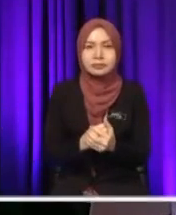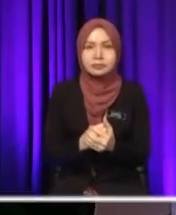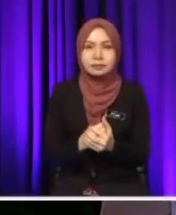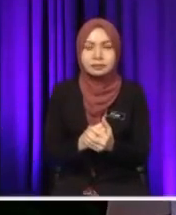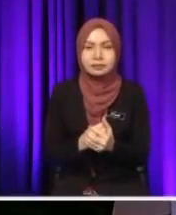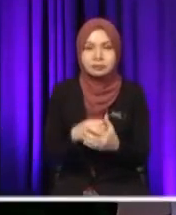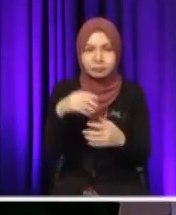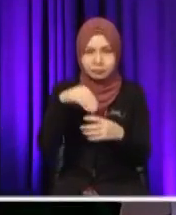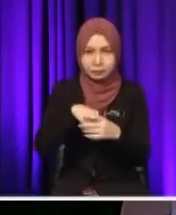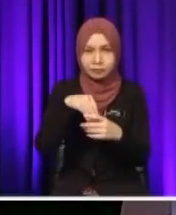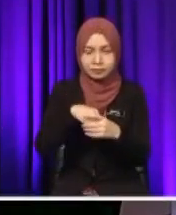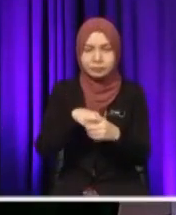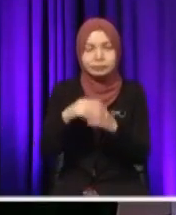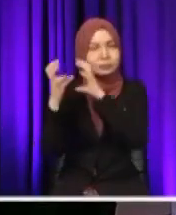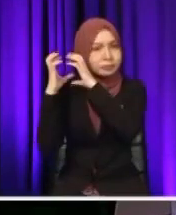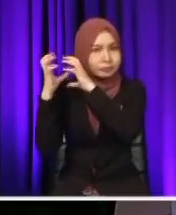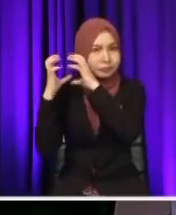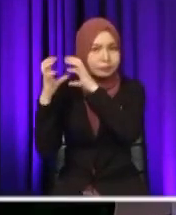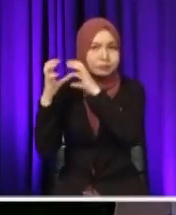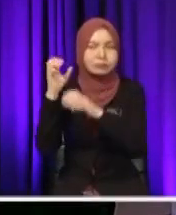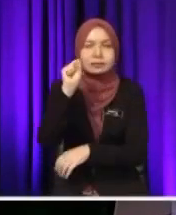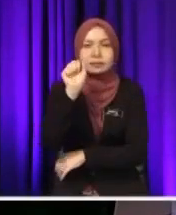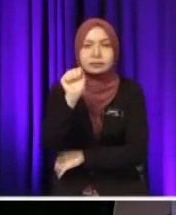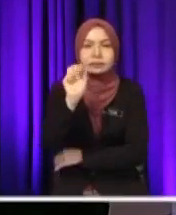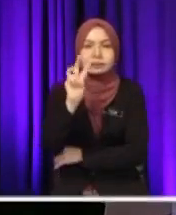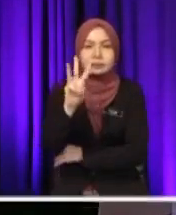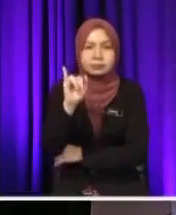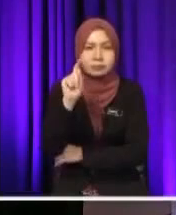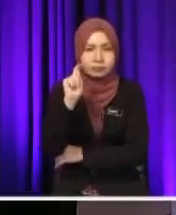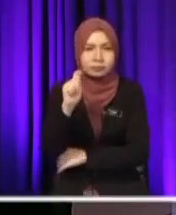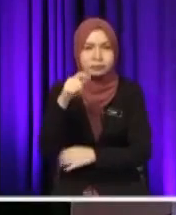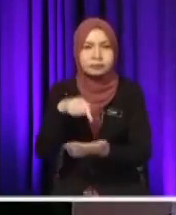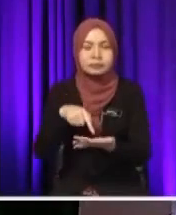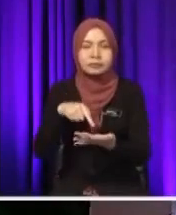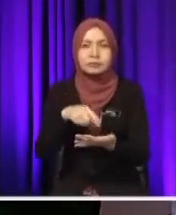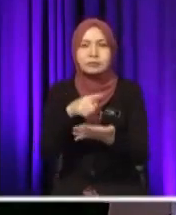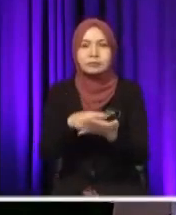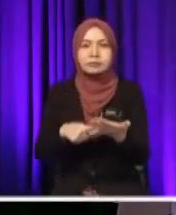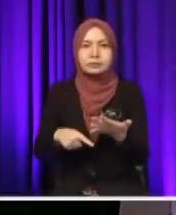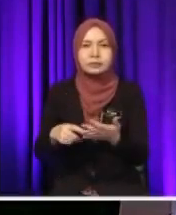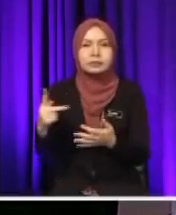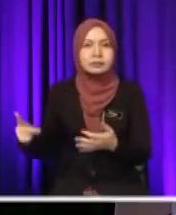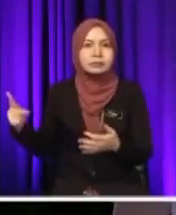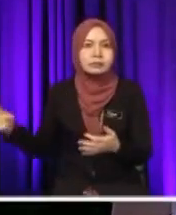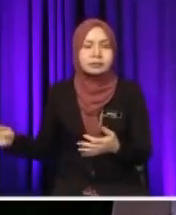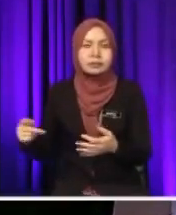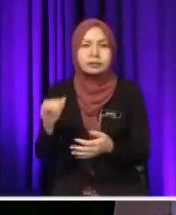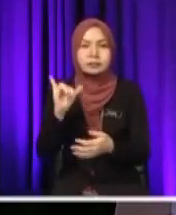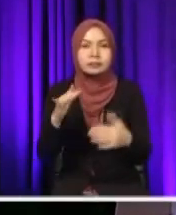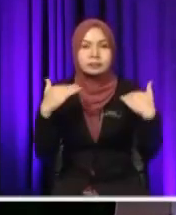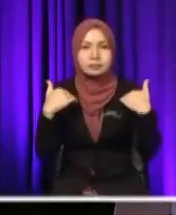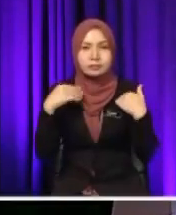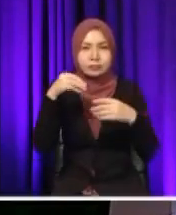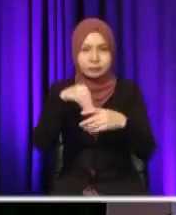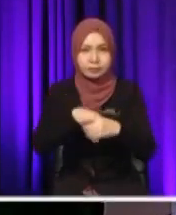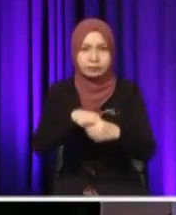sawit. Kita kena tahu apakah komponen dan komposisinya. Faham. Yang pertama, kita akan lihat pada minyak sawit ini, Chris.